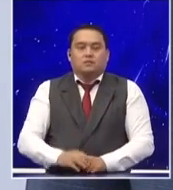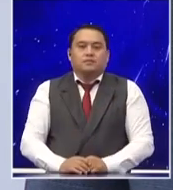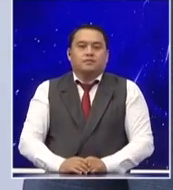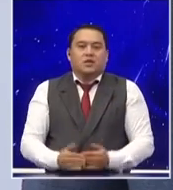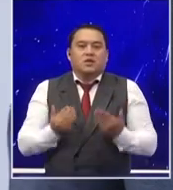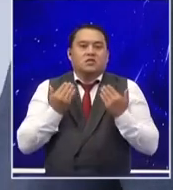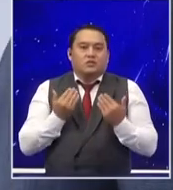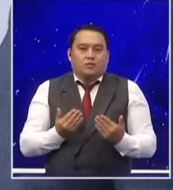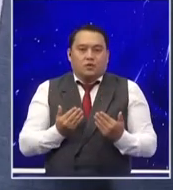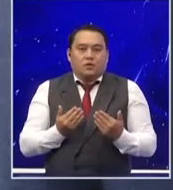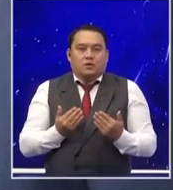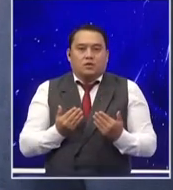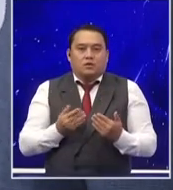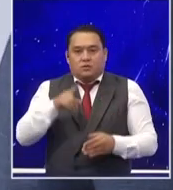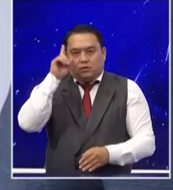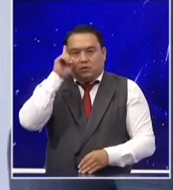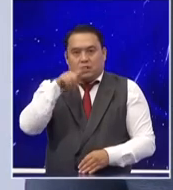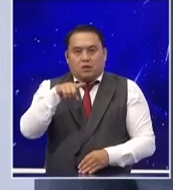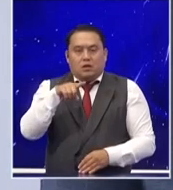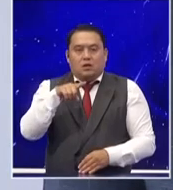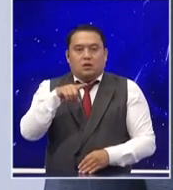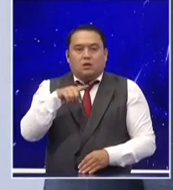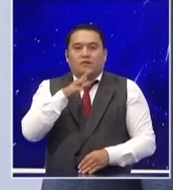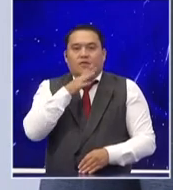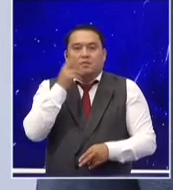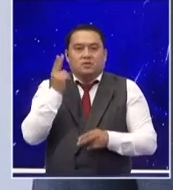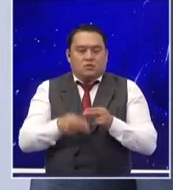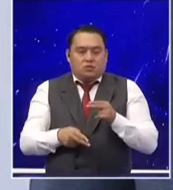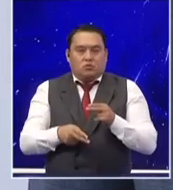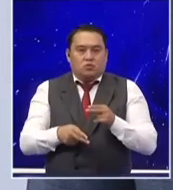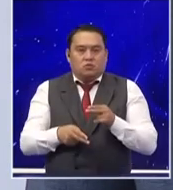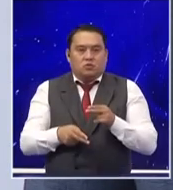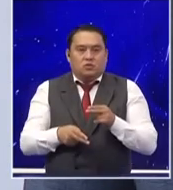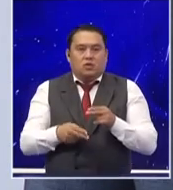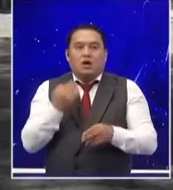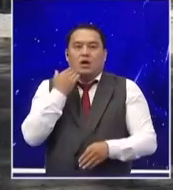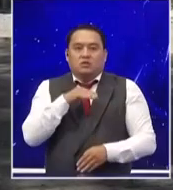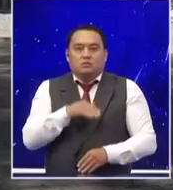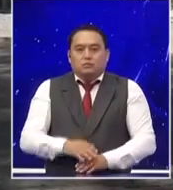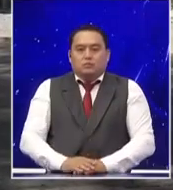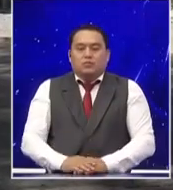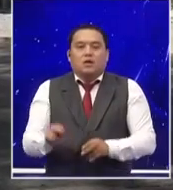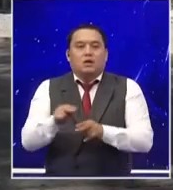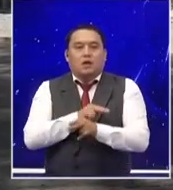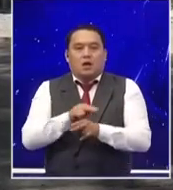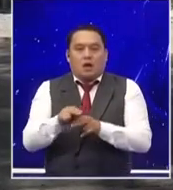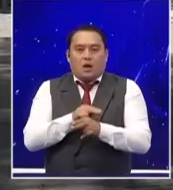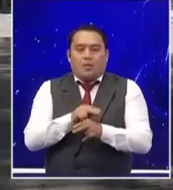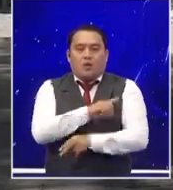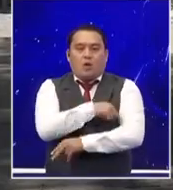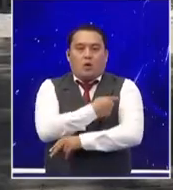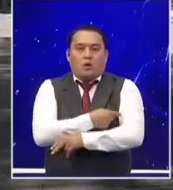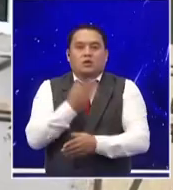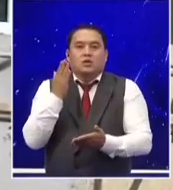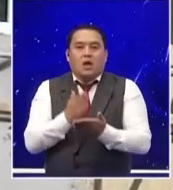сегодняшний день вы сами видите работы этот срок и качественно и реконструкция болгарская амбулаторий